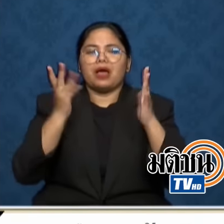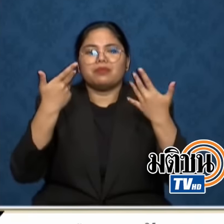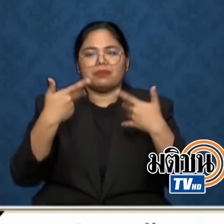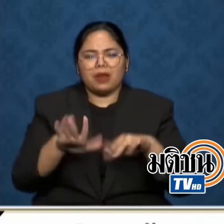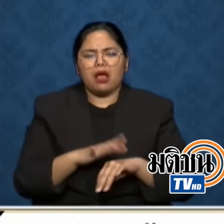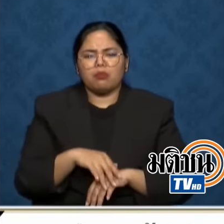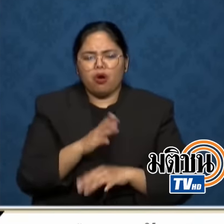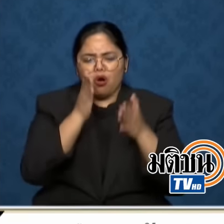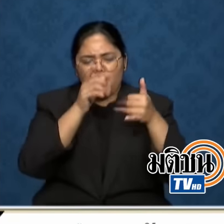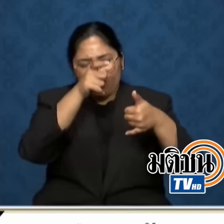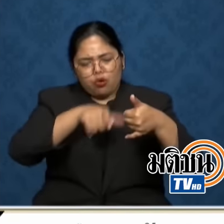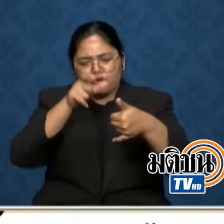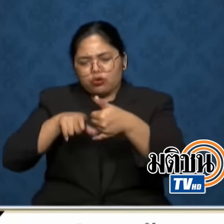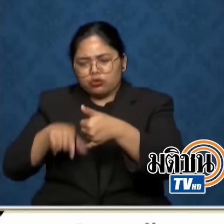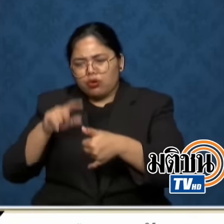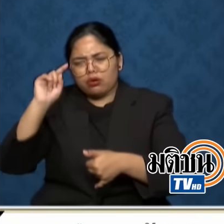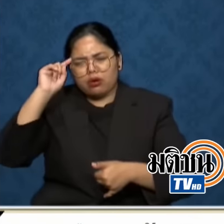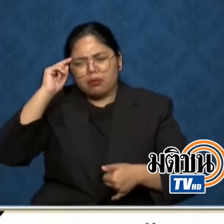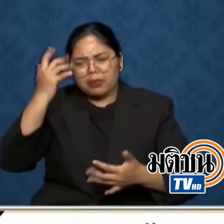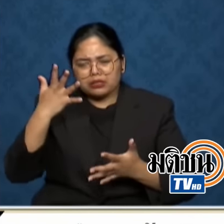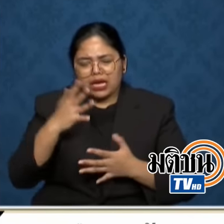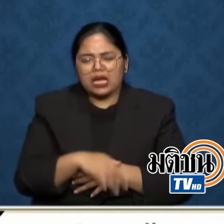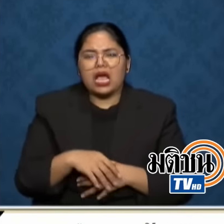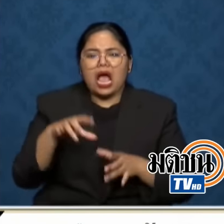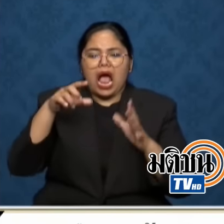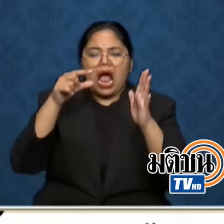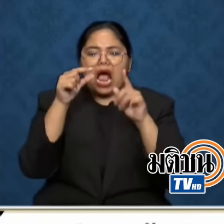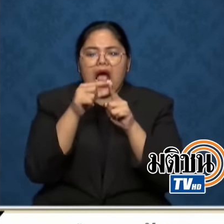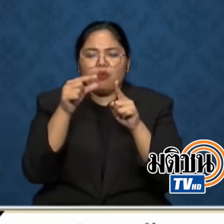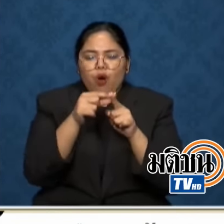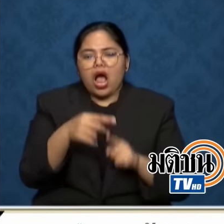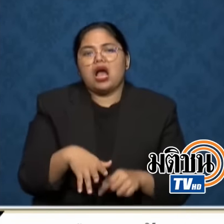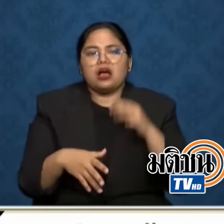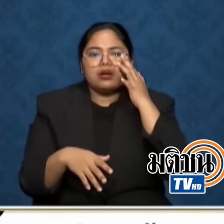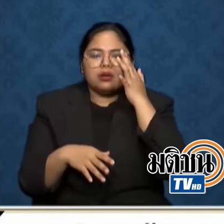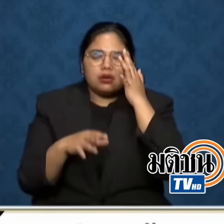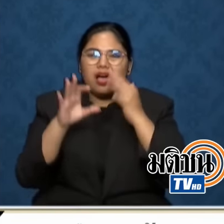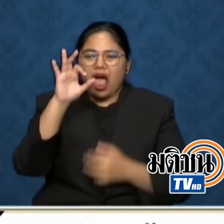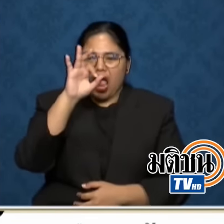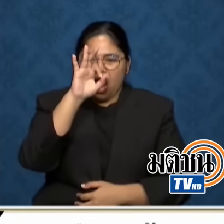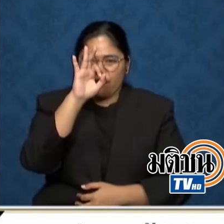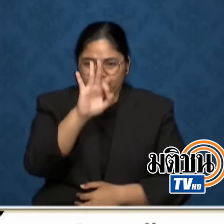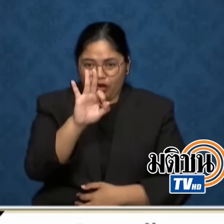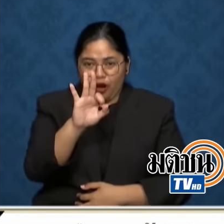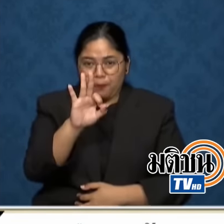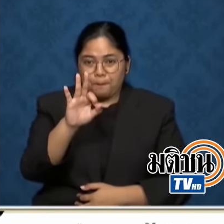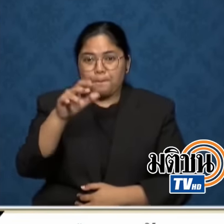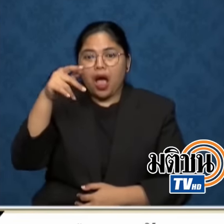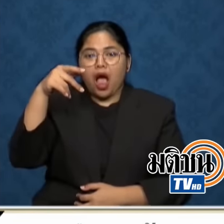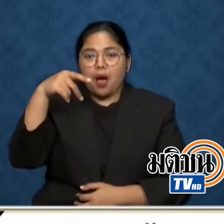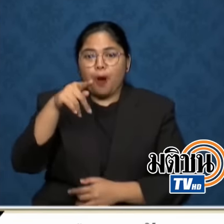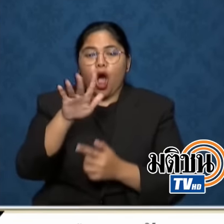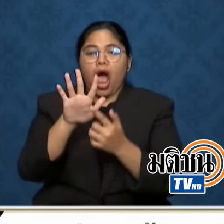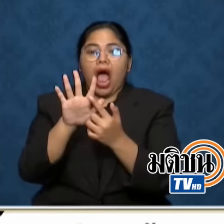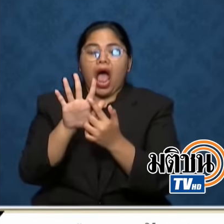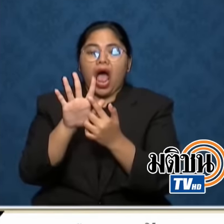คนไม่เข้าใจคำหมายว่าซอฟต์พาวเวอร์ทุกคนก็จะใช้ไปในทางที่ผิดวันก่อนผมดู Facebook ถ่ายอยู่เห็นนายกกินเห็ดโคจากท่าน